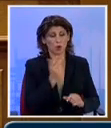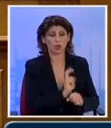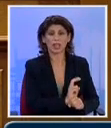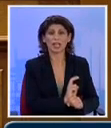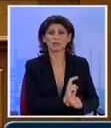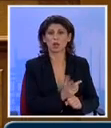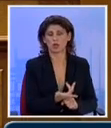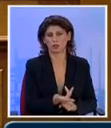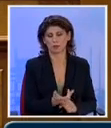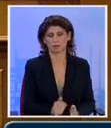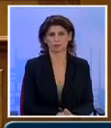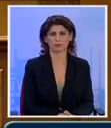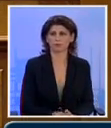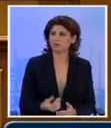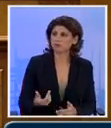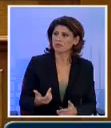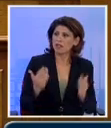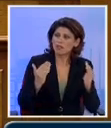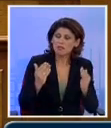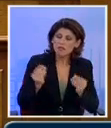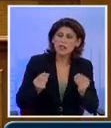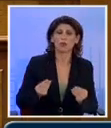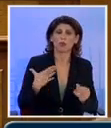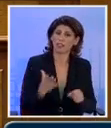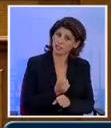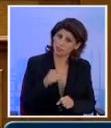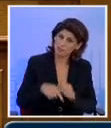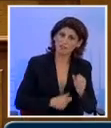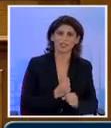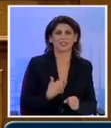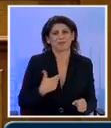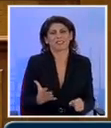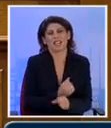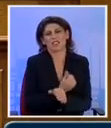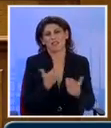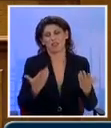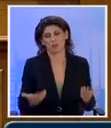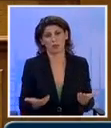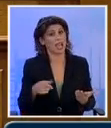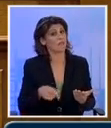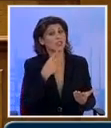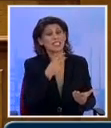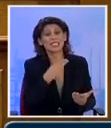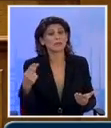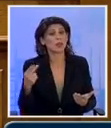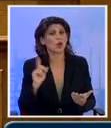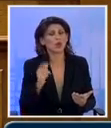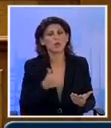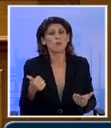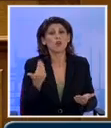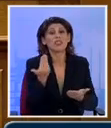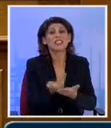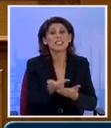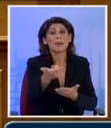πλεώνασμα. Δεν μας υπολόγιζαν ότι θα τα καταφέρναμε φέτος. Κι όμως τα καταφέρνουμε. Και αυτό σημαίνει ότι όχι μόνο δεν ζητάμε